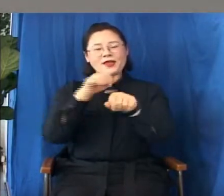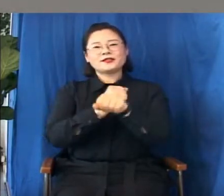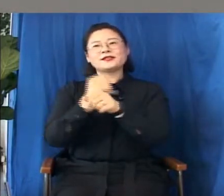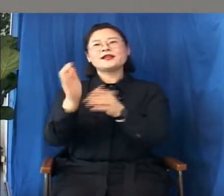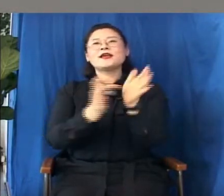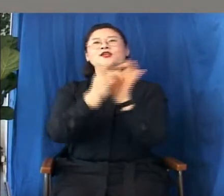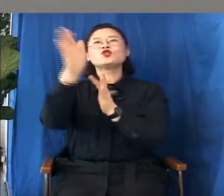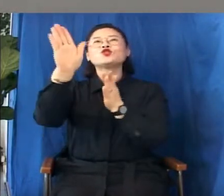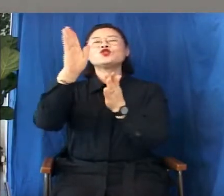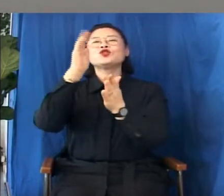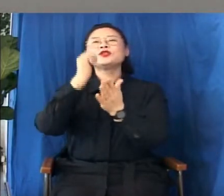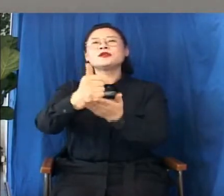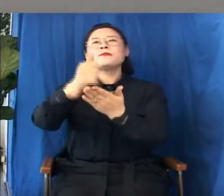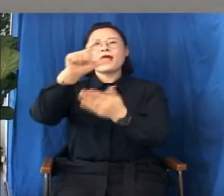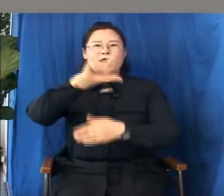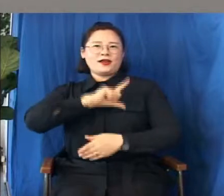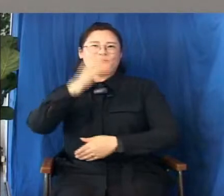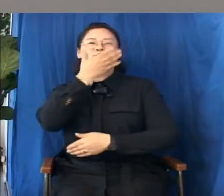이름으로 축원합니다.